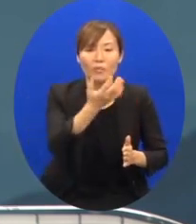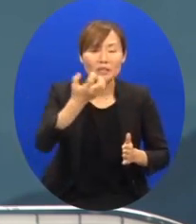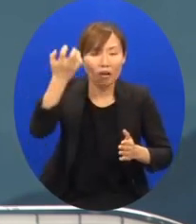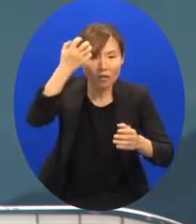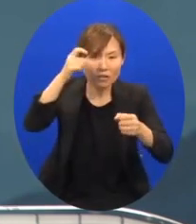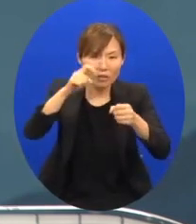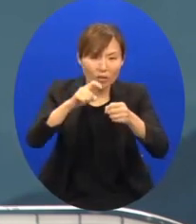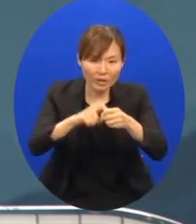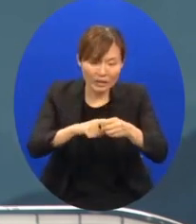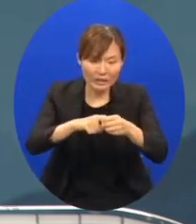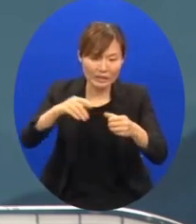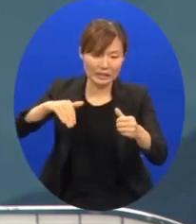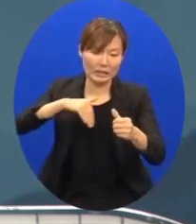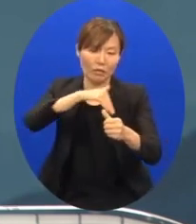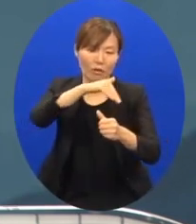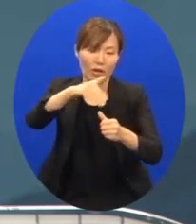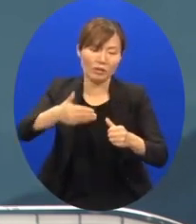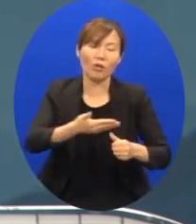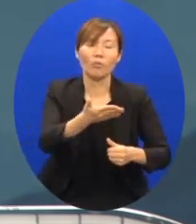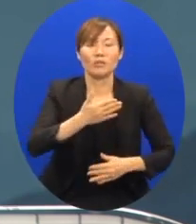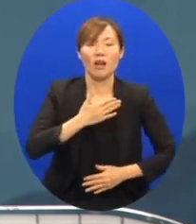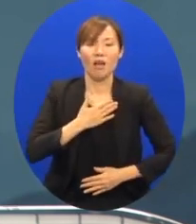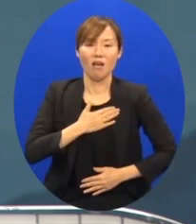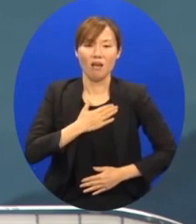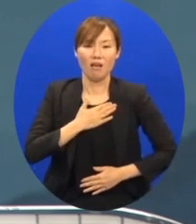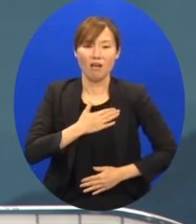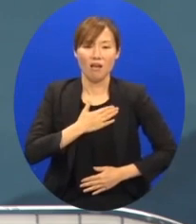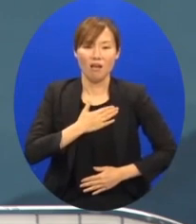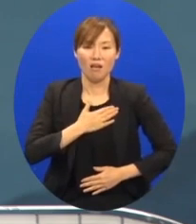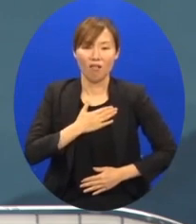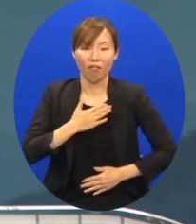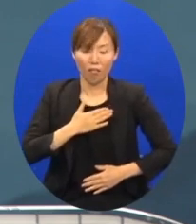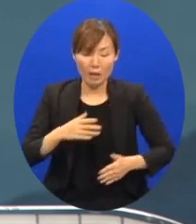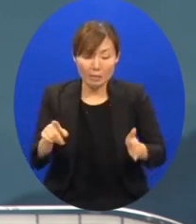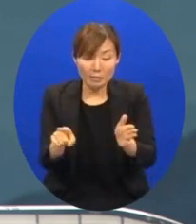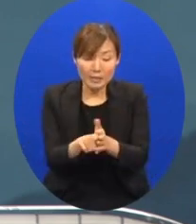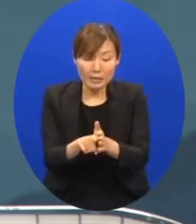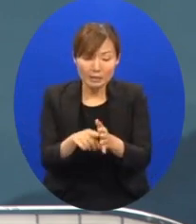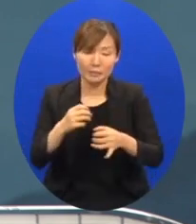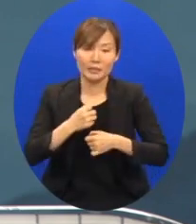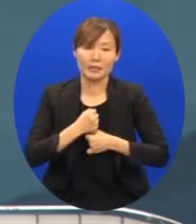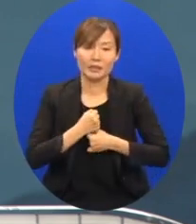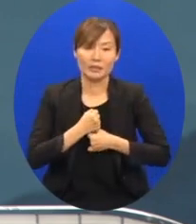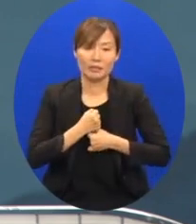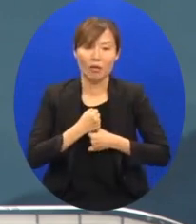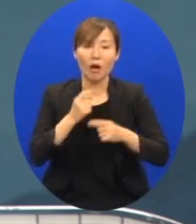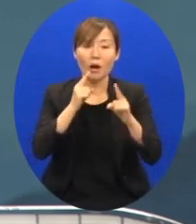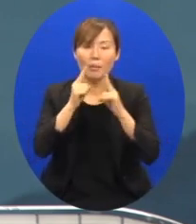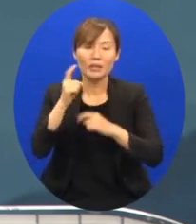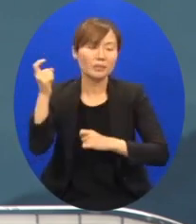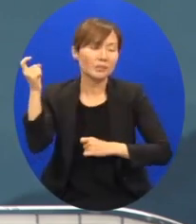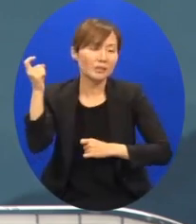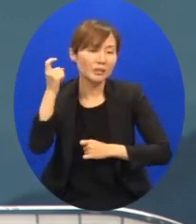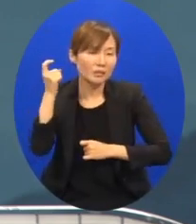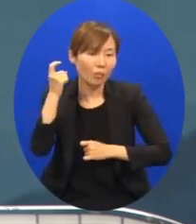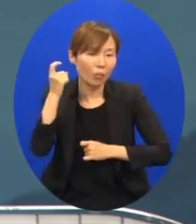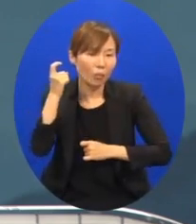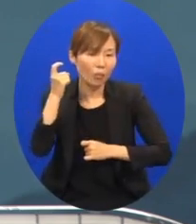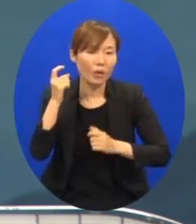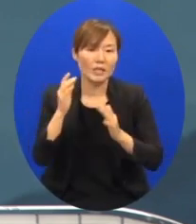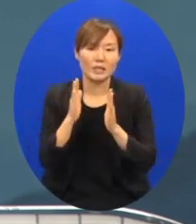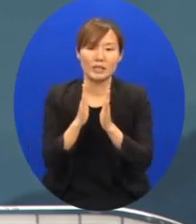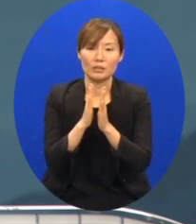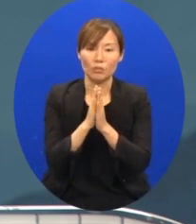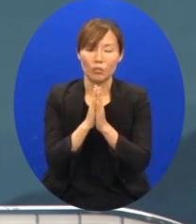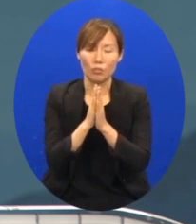여러분 안에 그래도 내가 이만큼 믿음을 지킬 수 있는 것은 말씀을 듣고 그 상태로 기도를 해 보려고